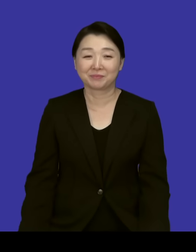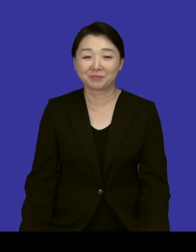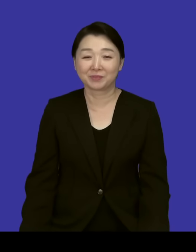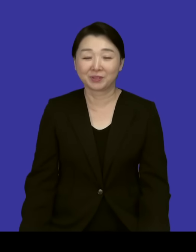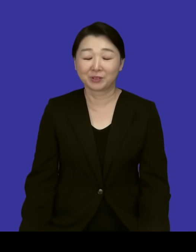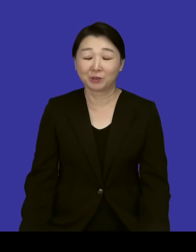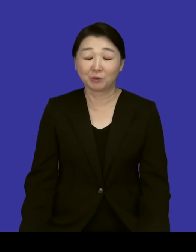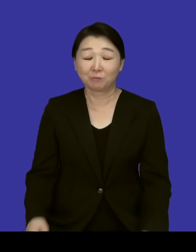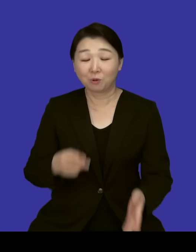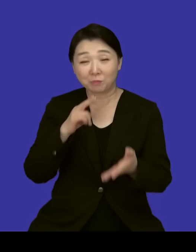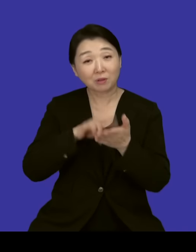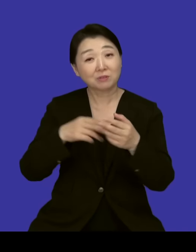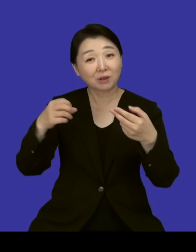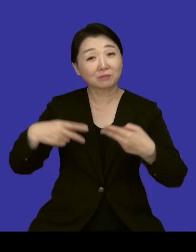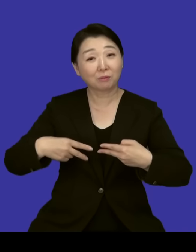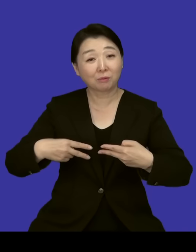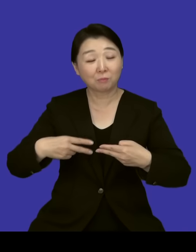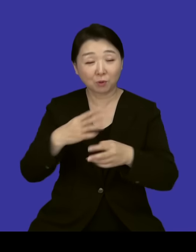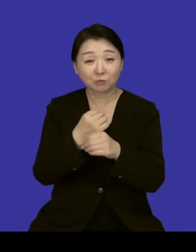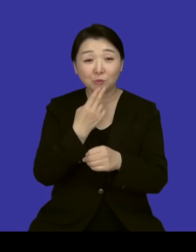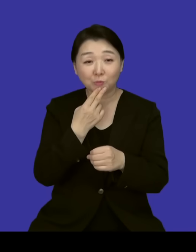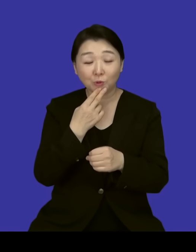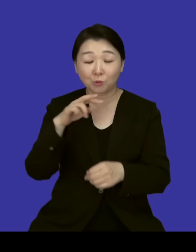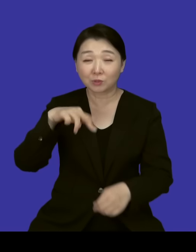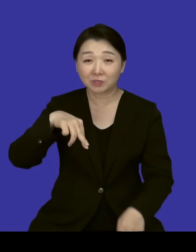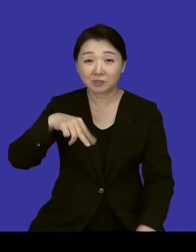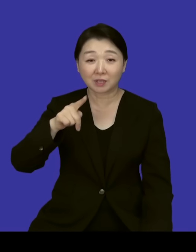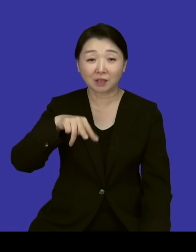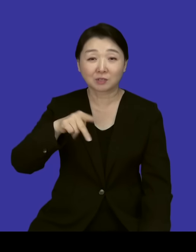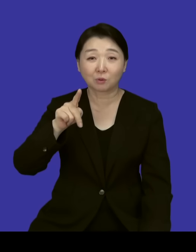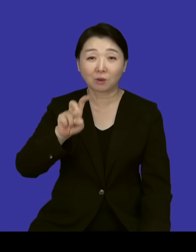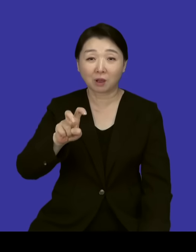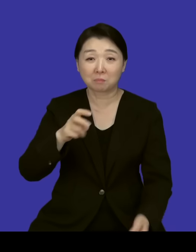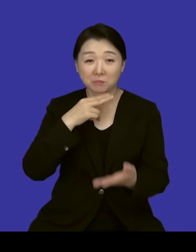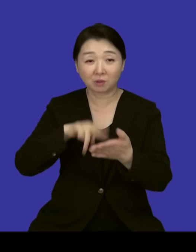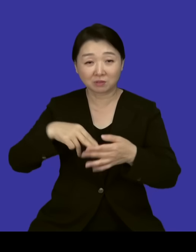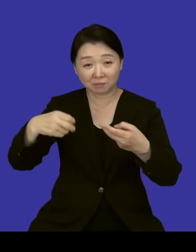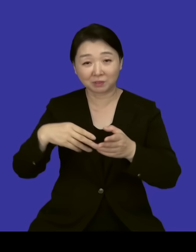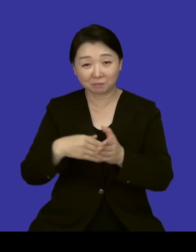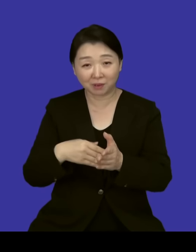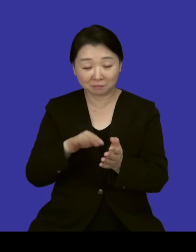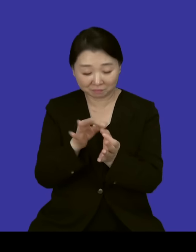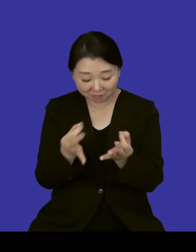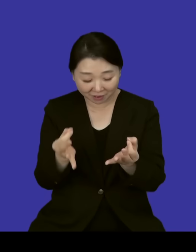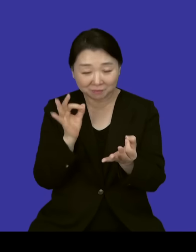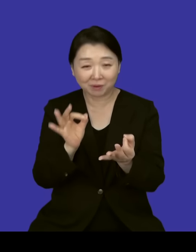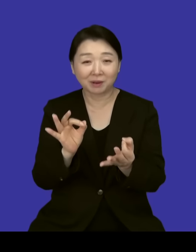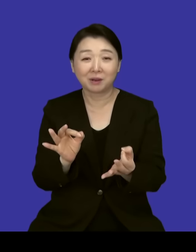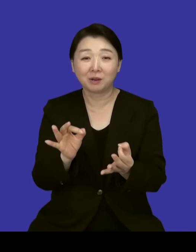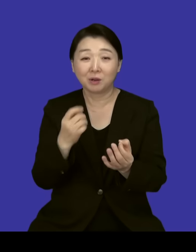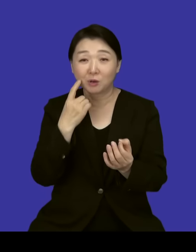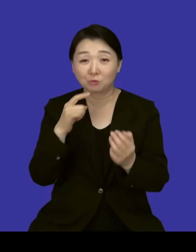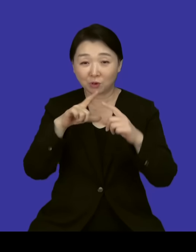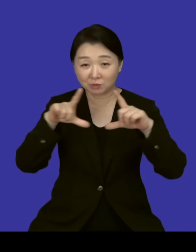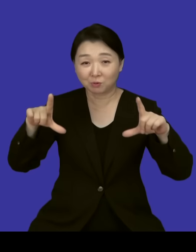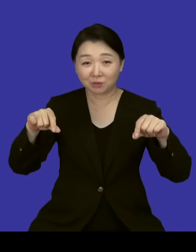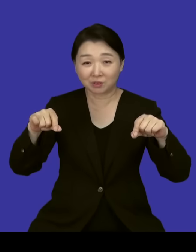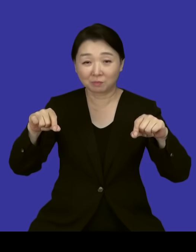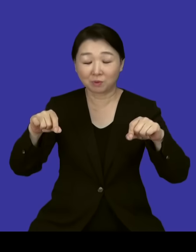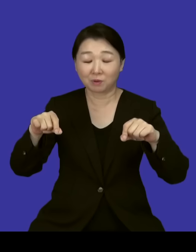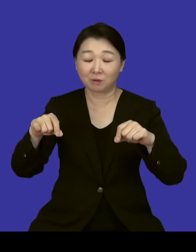사서함 뭐 해가지고 편지가 왔어요. 주소는 없고 사서함으로 돼 있길래 이게 무슨 편지지 하고 이제 뜯어봤더니 이제 노란 종이에